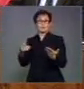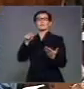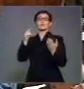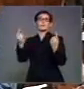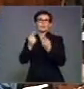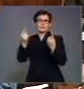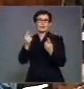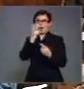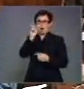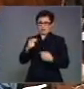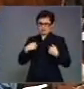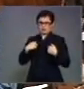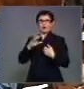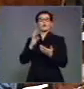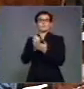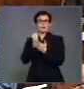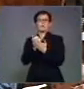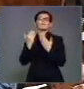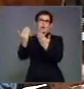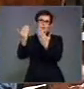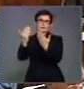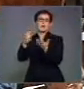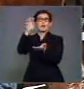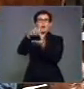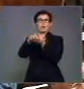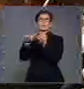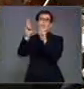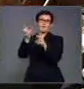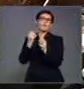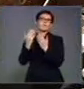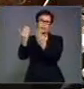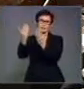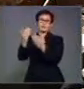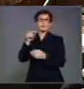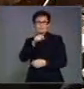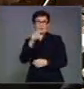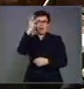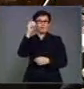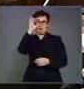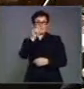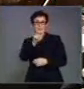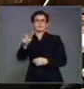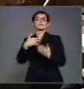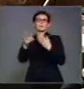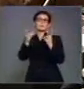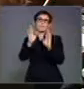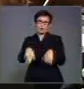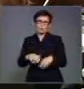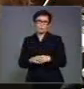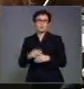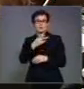tilanteessa hakijalla on sitten mahdollisuus valittaa hallinto-oikeuteen. Ja näin on myös näiden afgaanimiesten kohdalla. Heillä